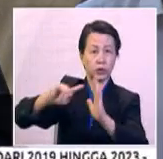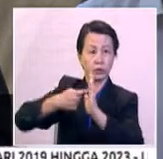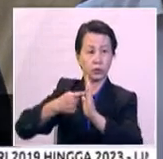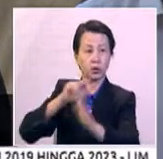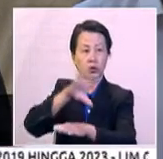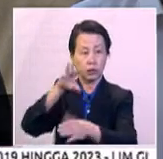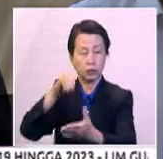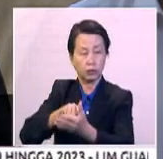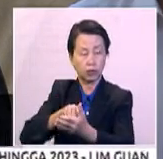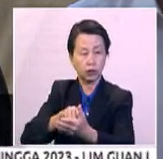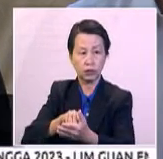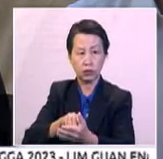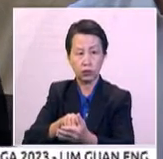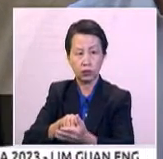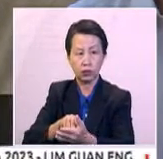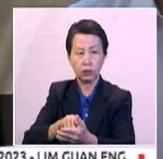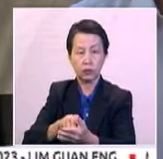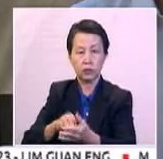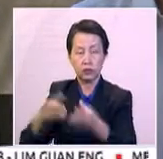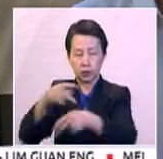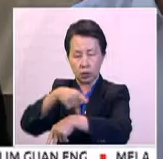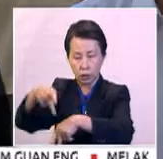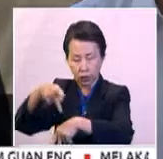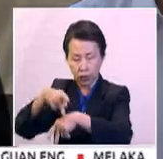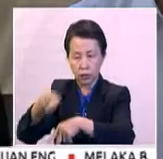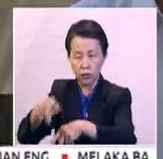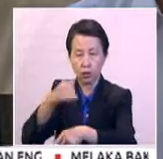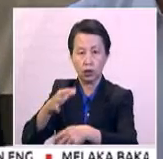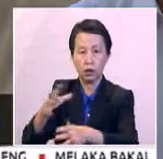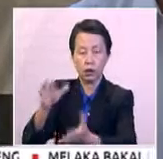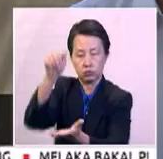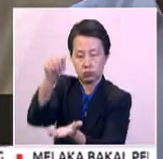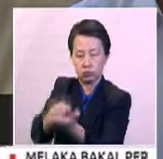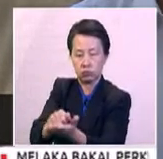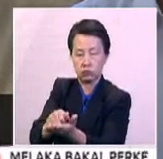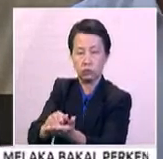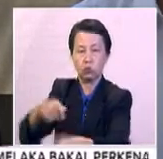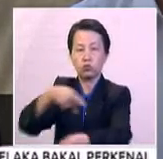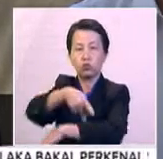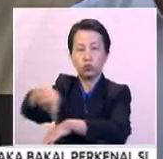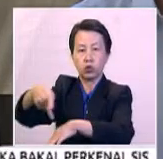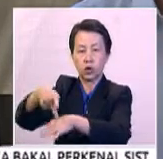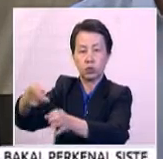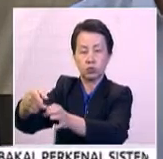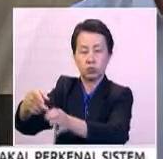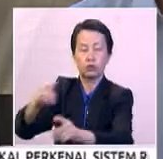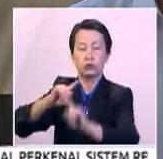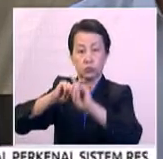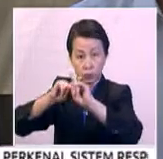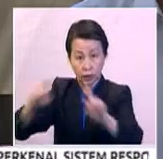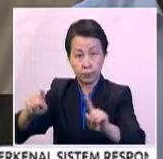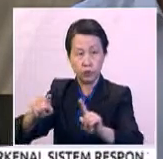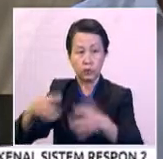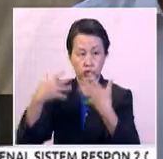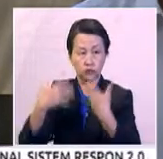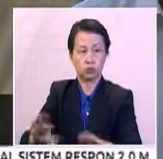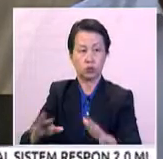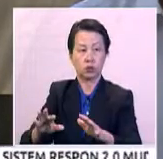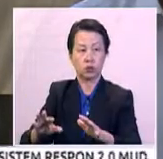reclaim land tersebut, reclaim island tersebut dan sebagainya, menubuh semula pulau tersebut. Tetapi sudah